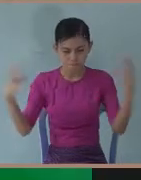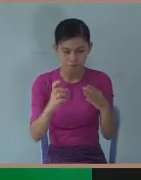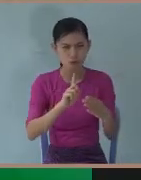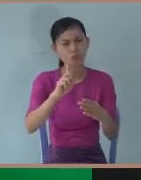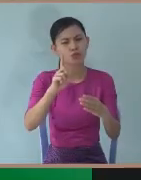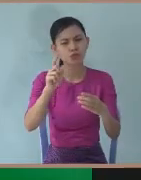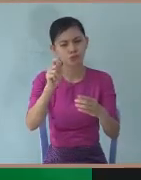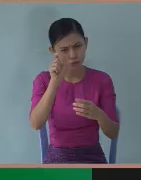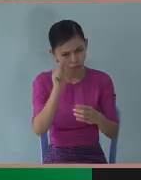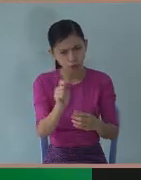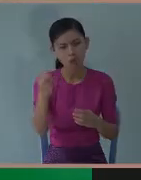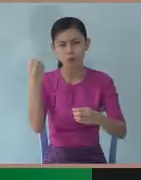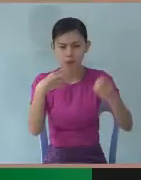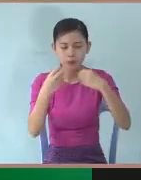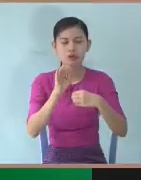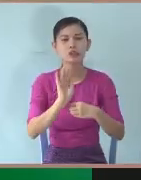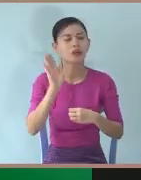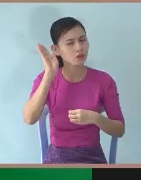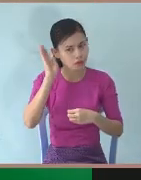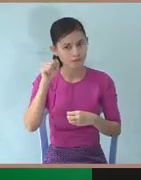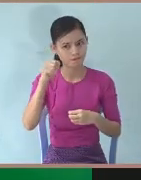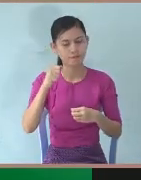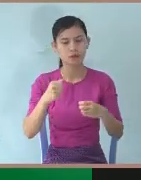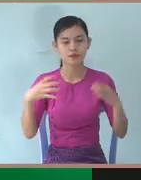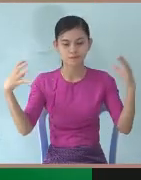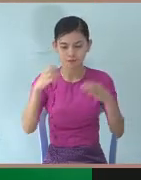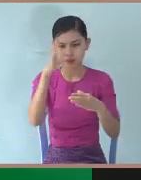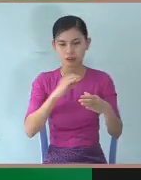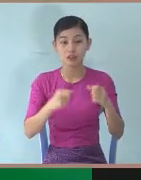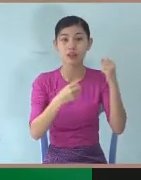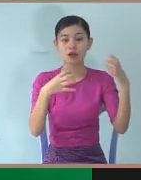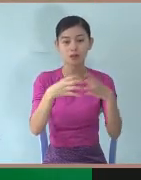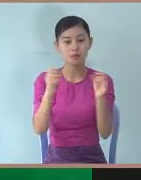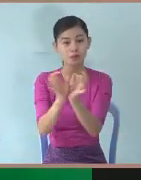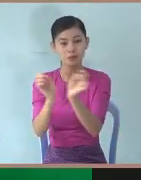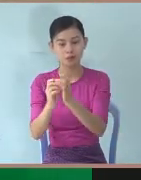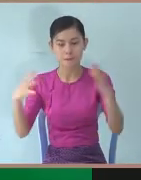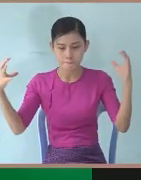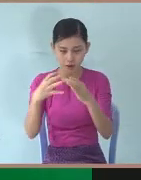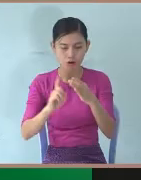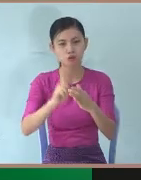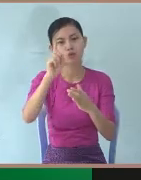များကိုခြားညစ်ခက်ခြားညစ်ခက်ပြီးမှပြည်သူကနေမှပြန်လဲဖက်စီပေးလိုက်တဲ့ဒီကချင်ပြည်